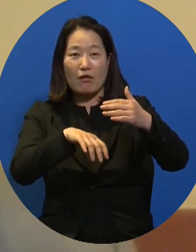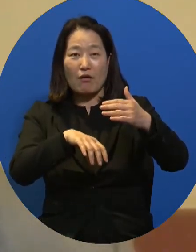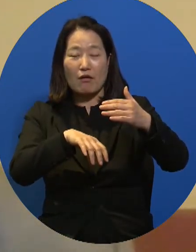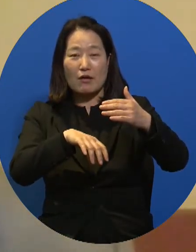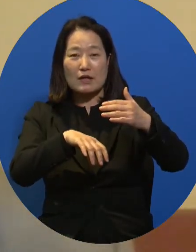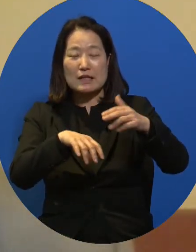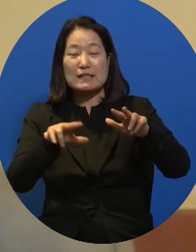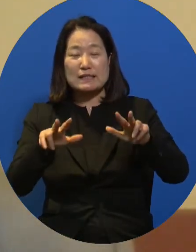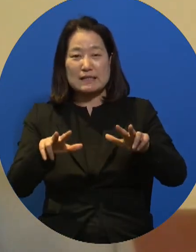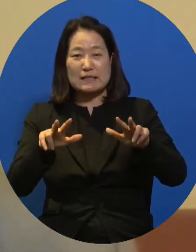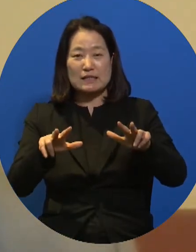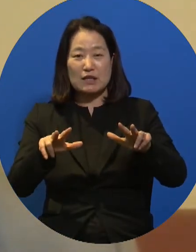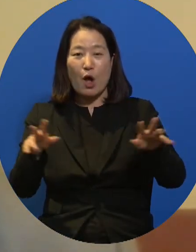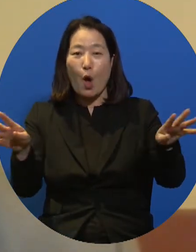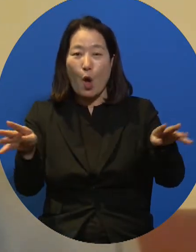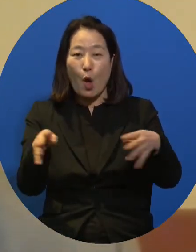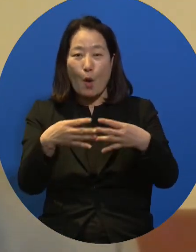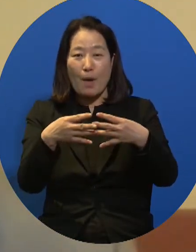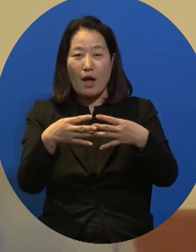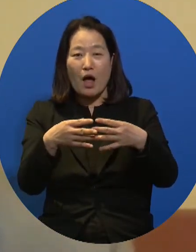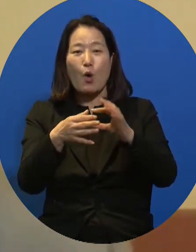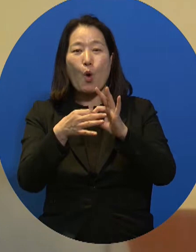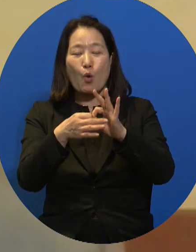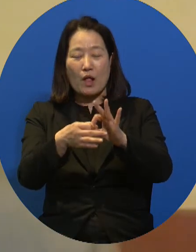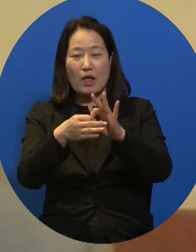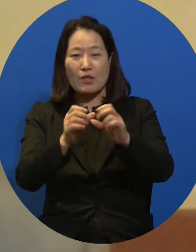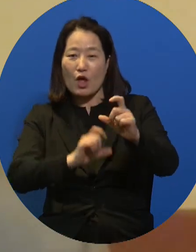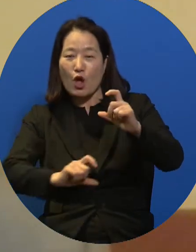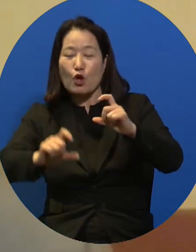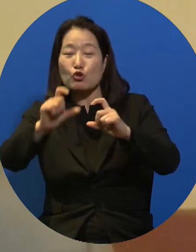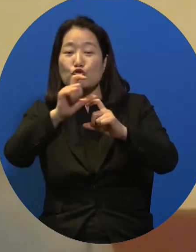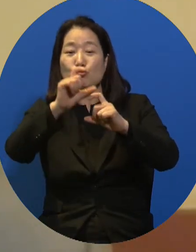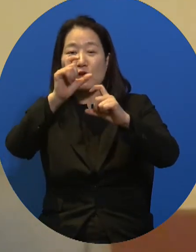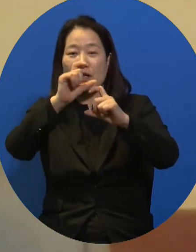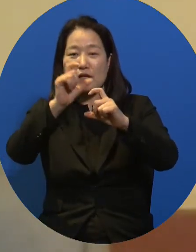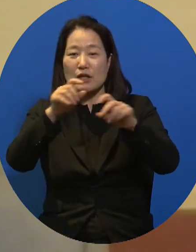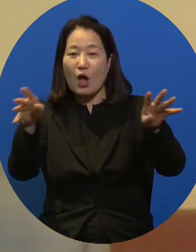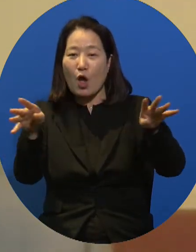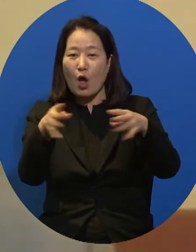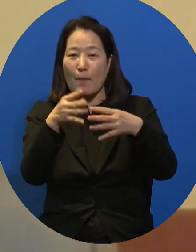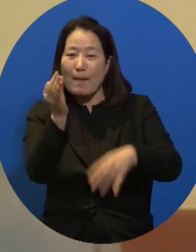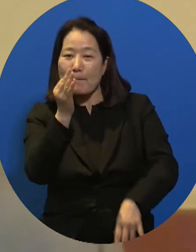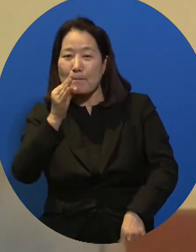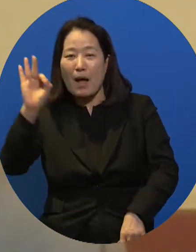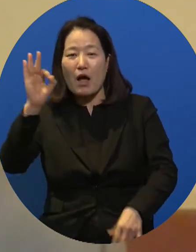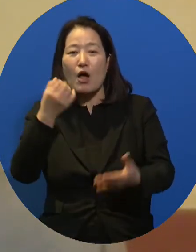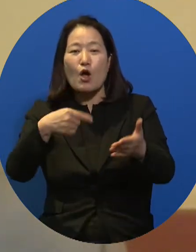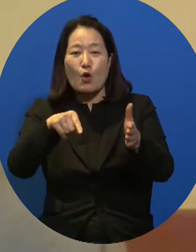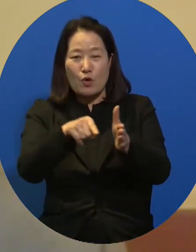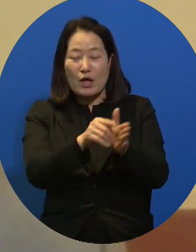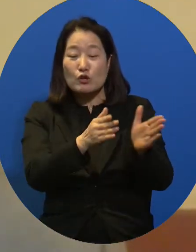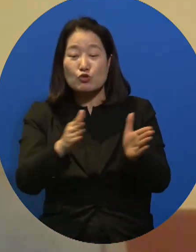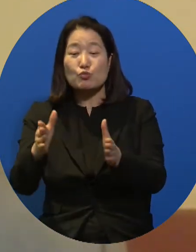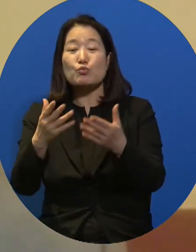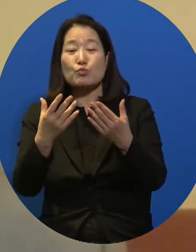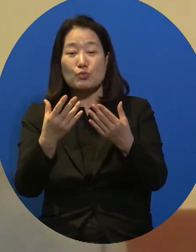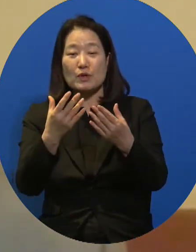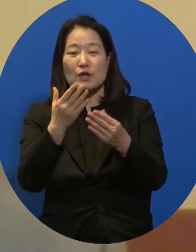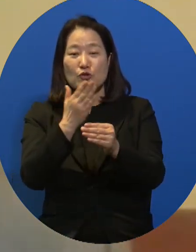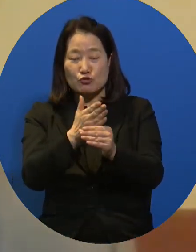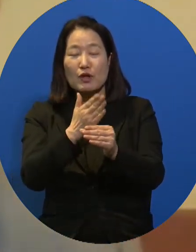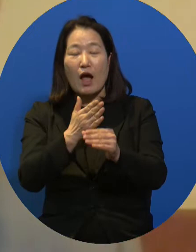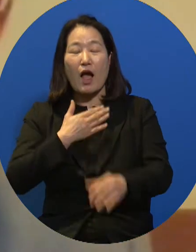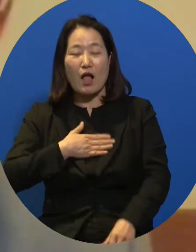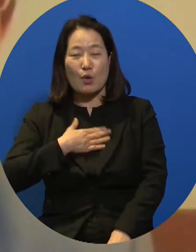이 지금 현재 협약과 관련된 추가 선택 의정서를 비준하기 위한 노력이 진행이 되고 있다는 것을 잘 알고 있습니다. 또